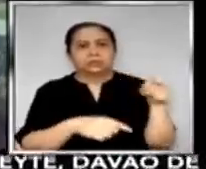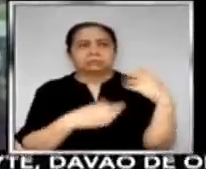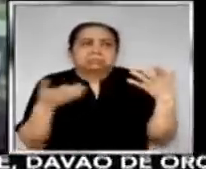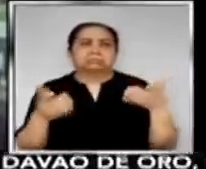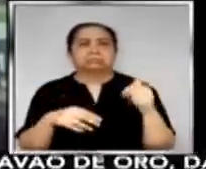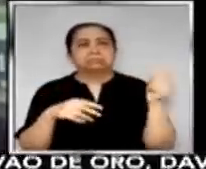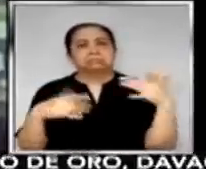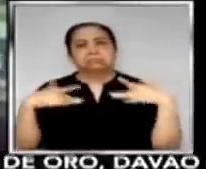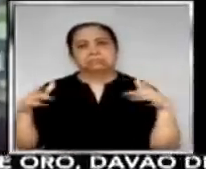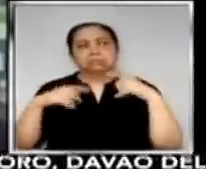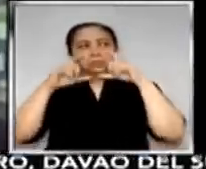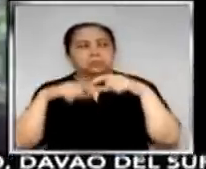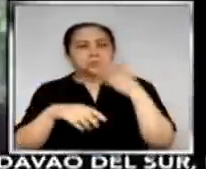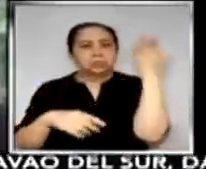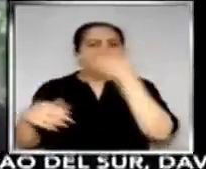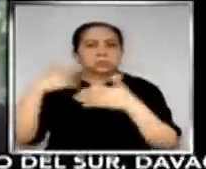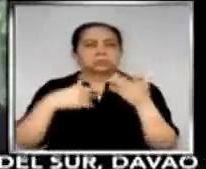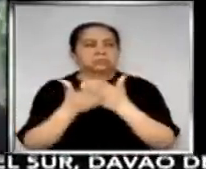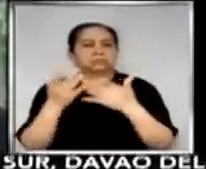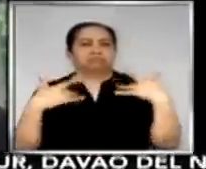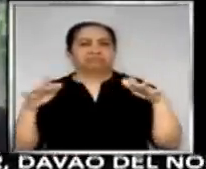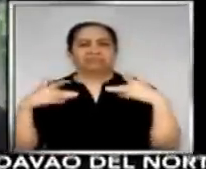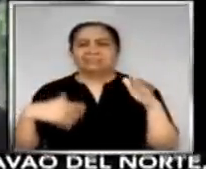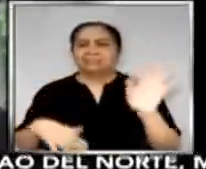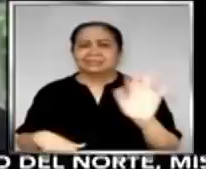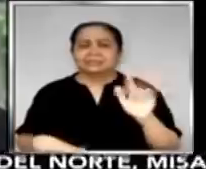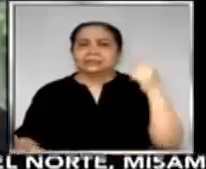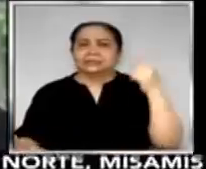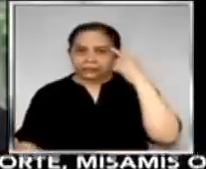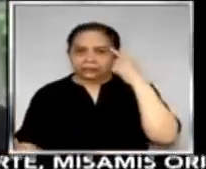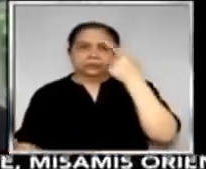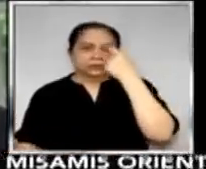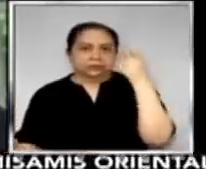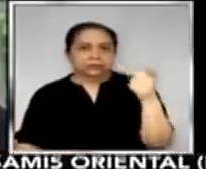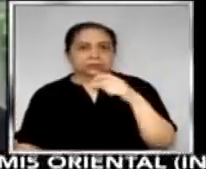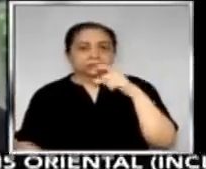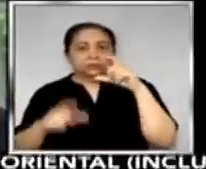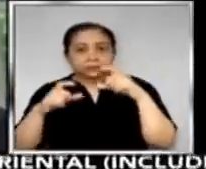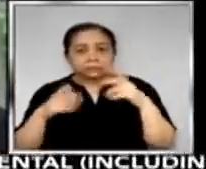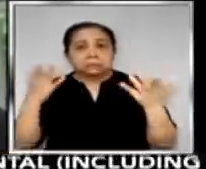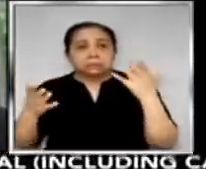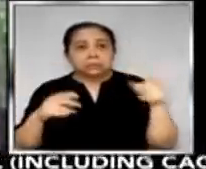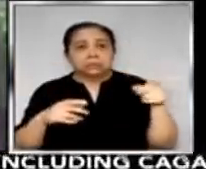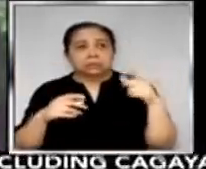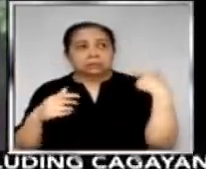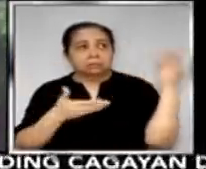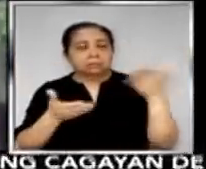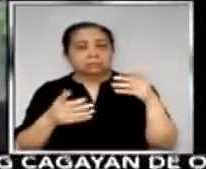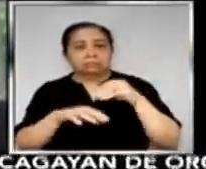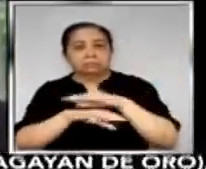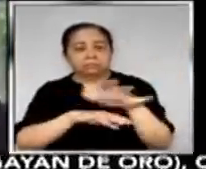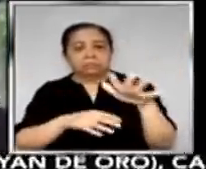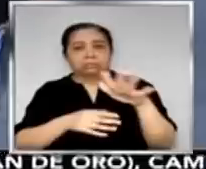face mask yung isa, hindi nakasuot ng face mask. Ang isipin niya din kasi dahil hindi yan naka-face mask, mamaya may dala pala yung COVID, mahawa kayo,